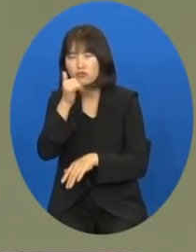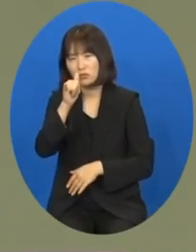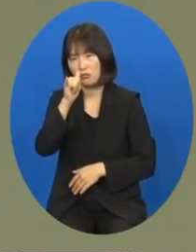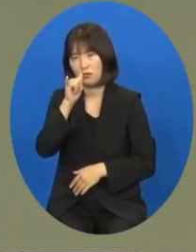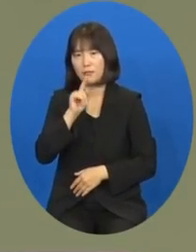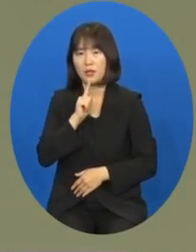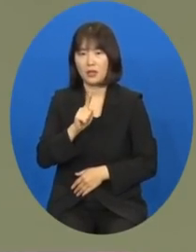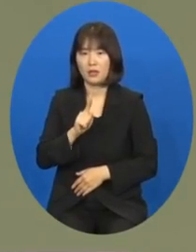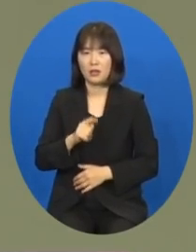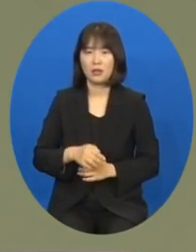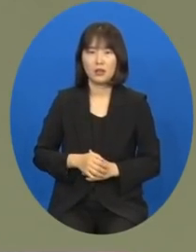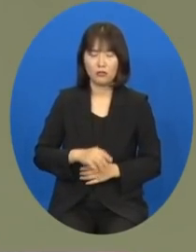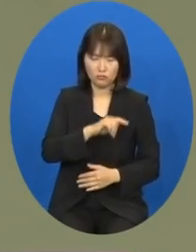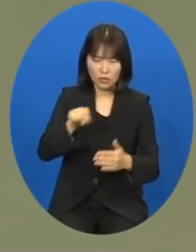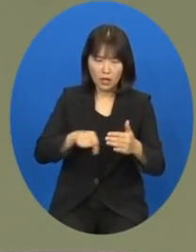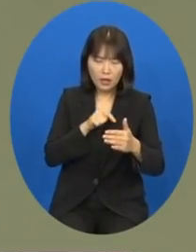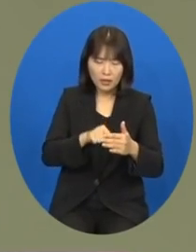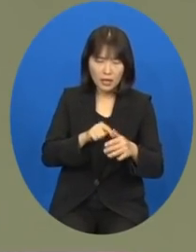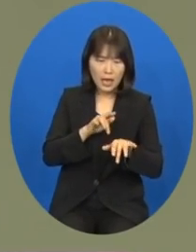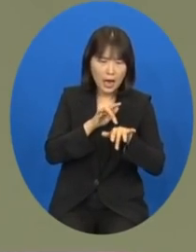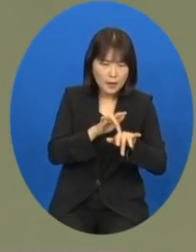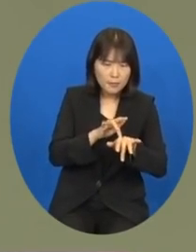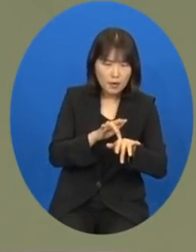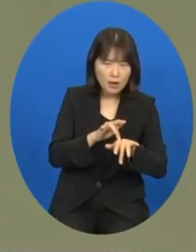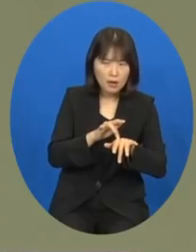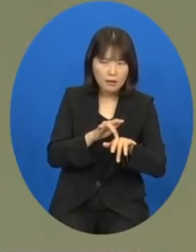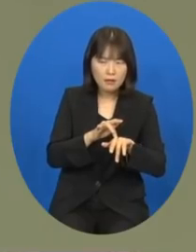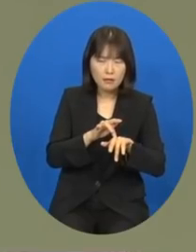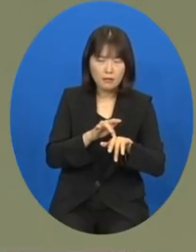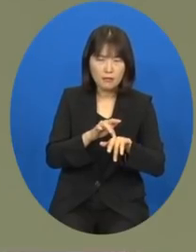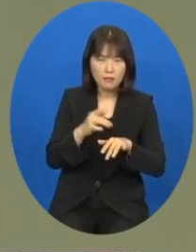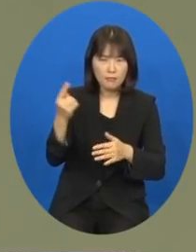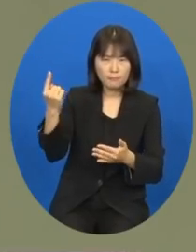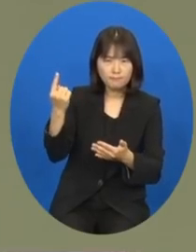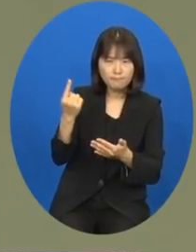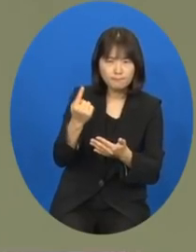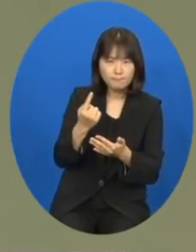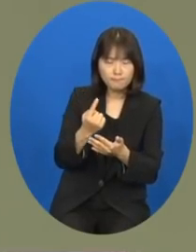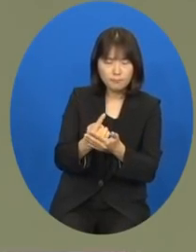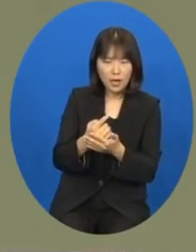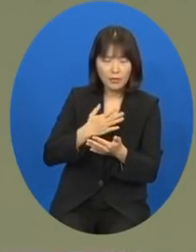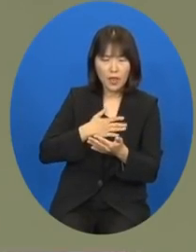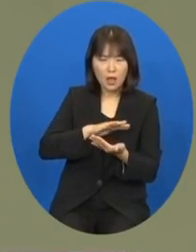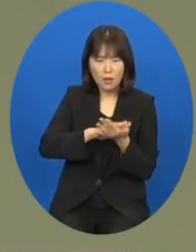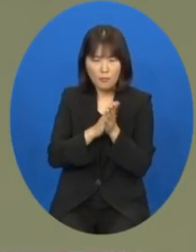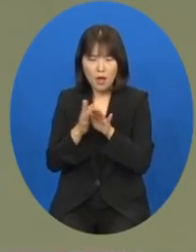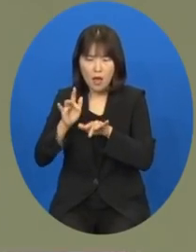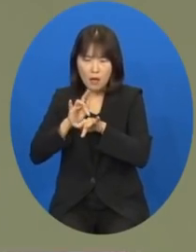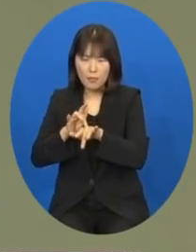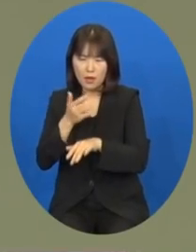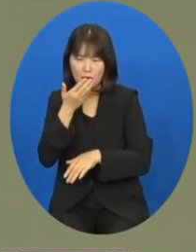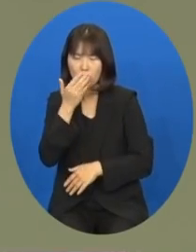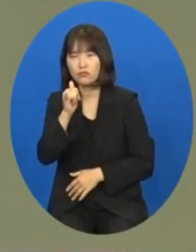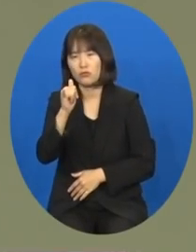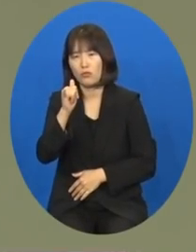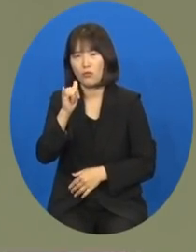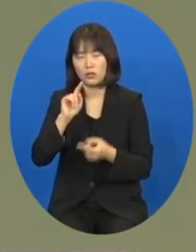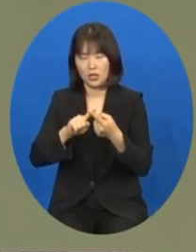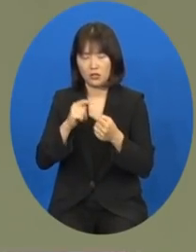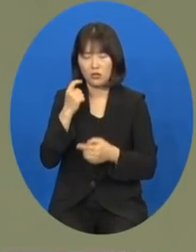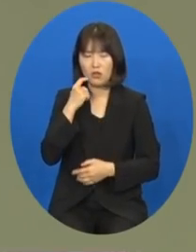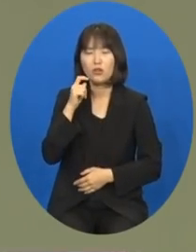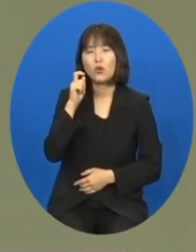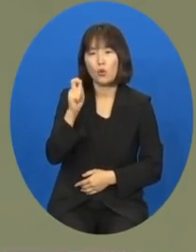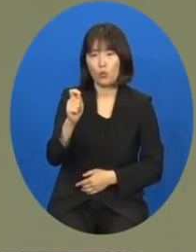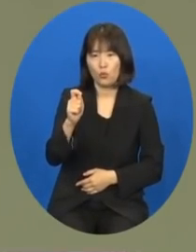타서 악마가 될 수도 있는 그런 가능성이 있다는 것을 오늘 말씀은 경고하고 있는 것이죠 심지어